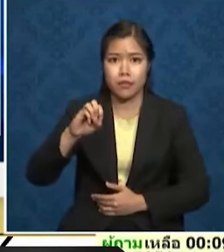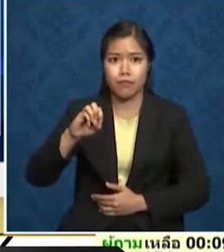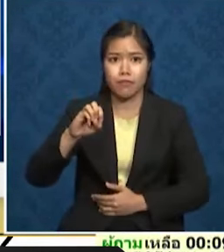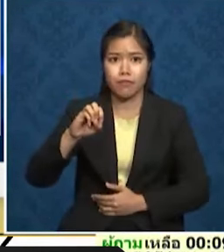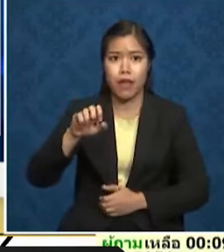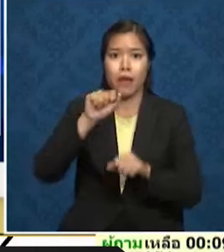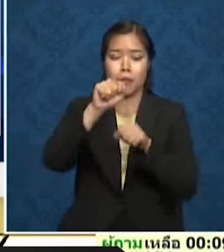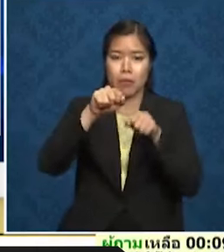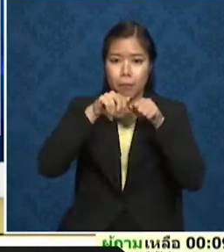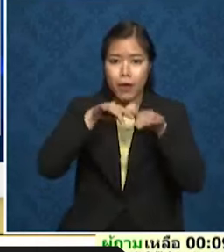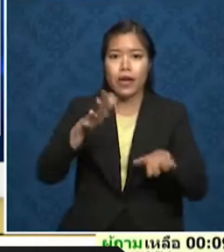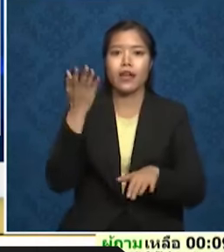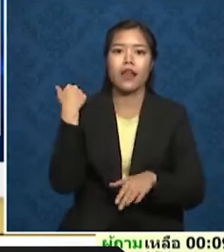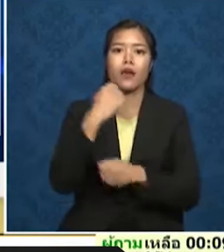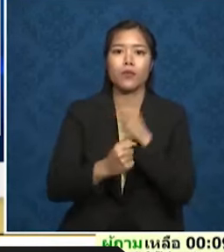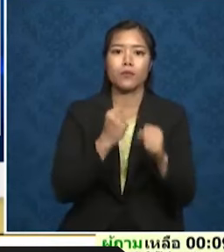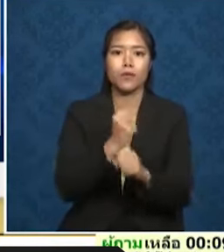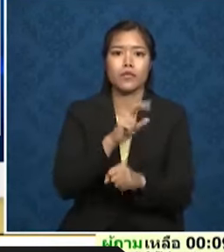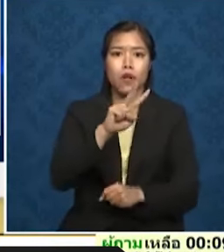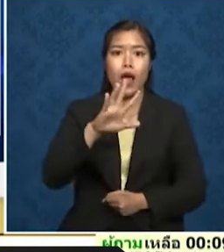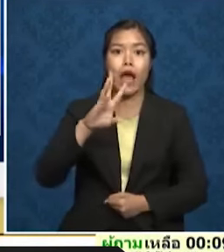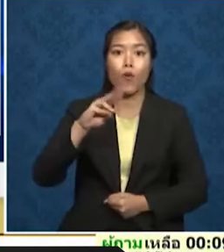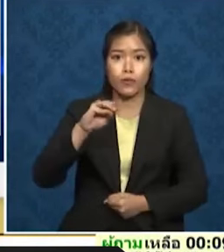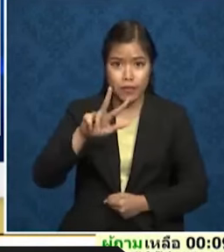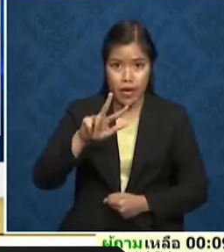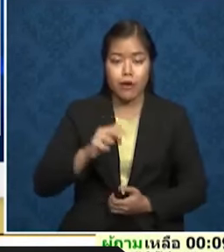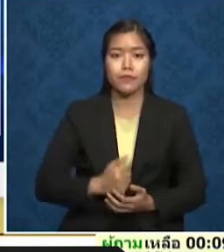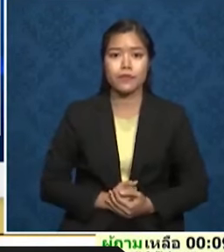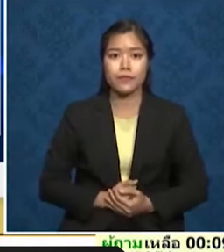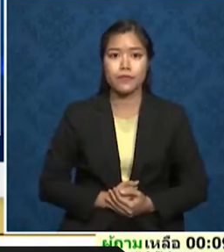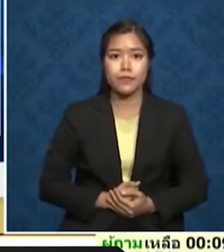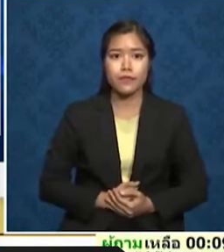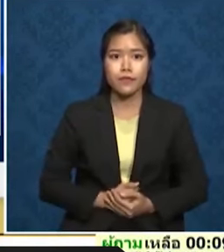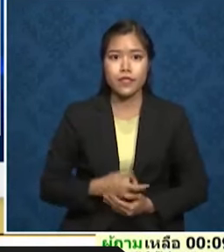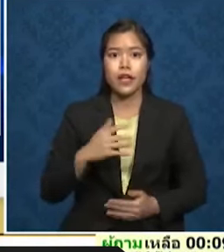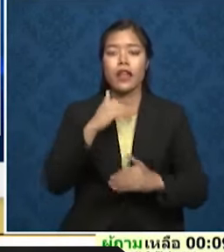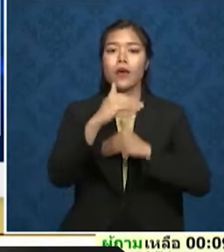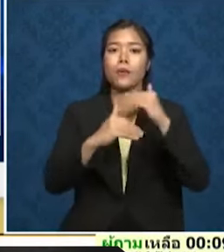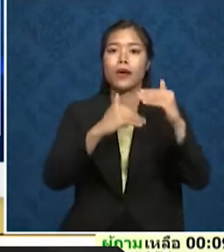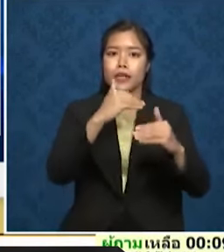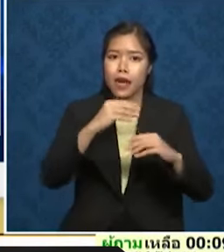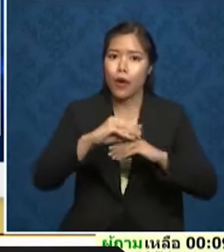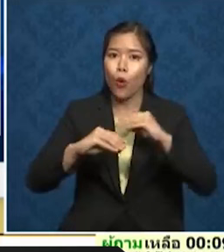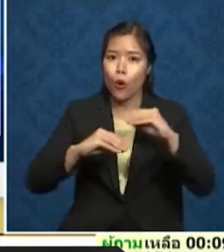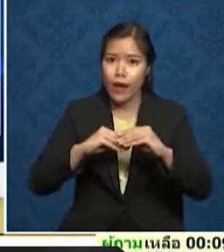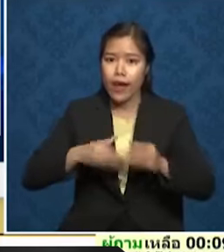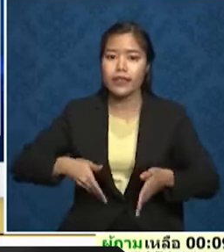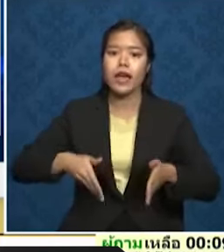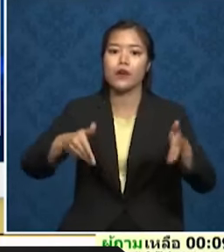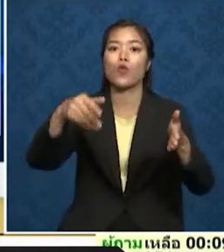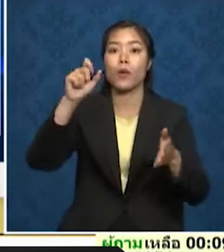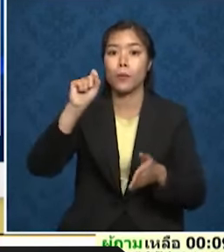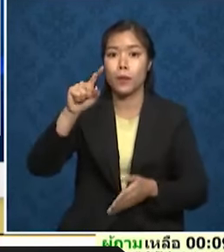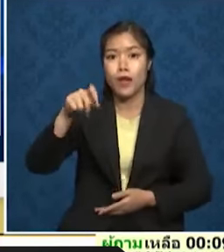ปี2563ค่ะท่านประธานนอกจากนั้นแล้วนะคะการพัฒนาโครงข่ายทางหลวงพิเศษ M6 นะคะ